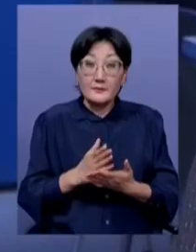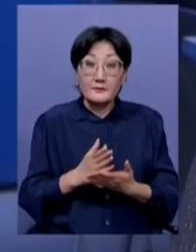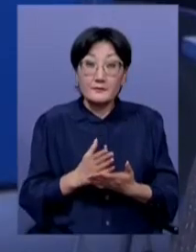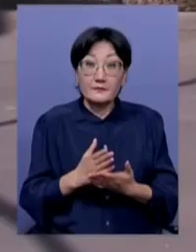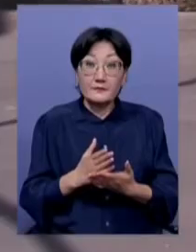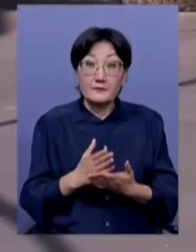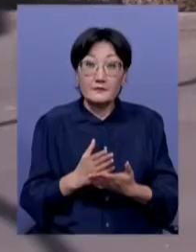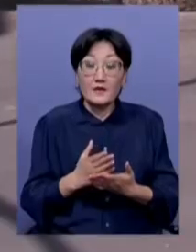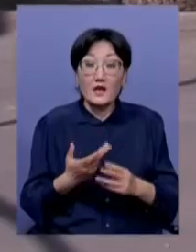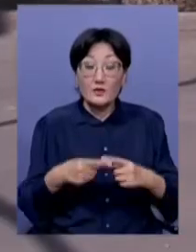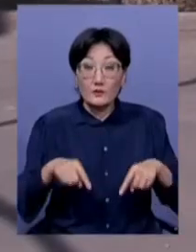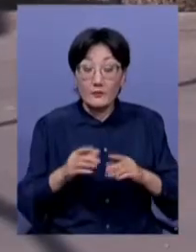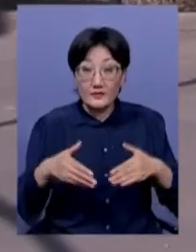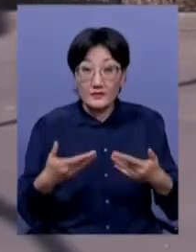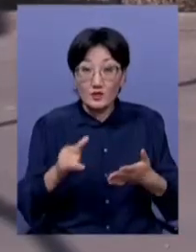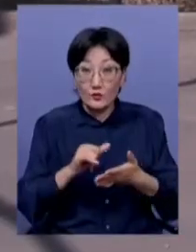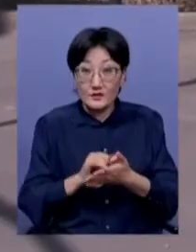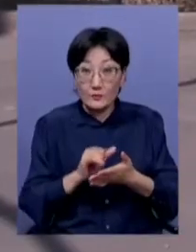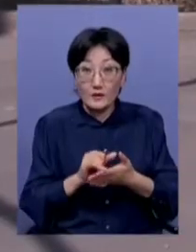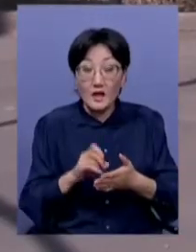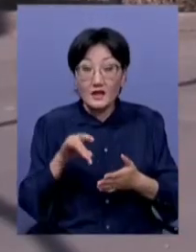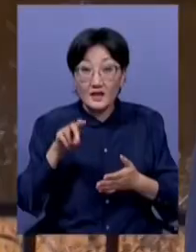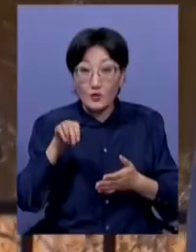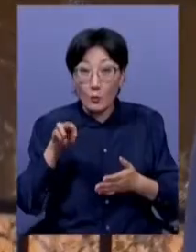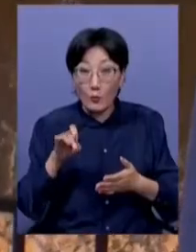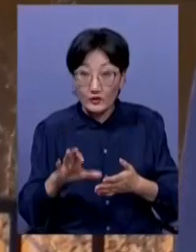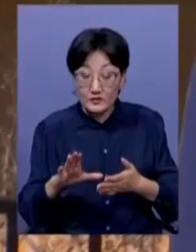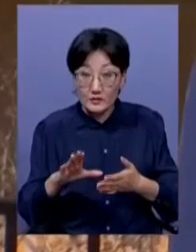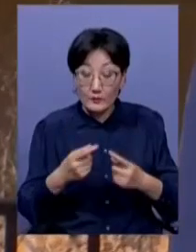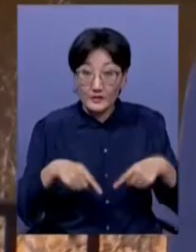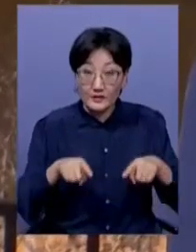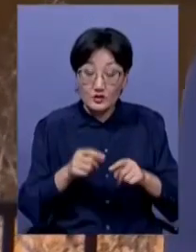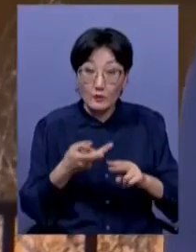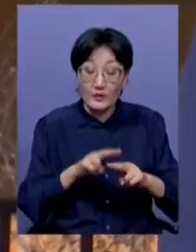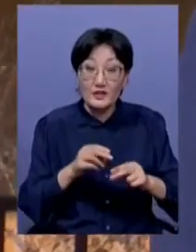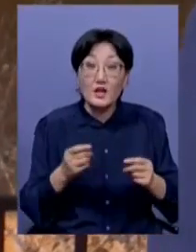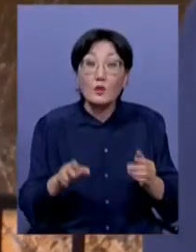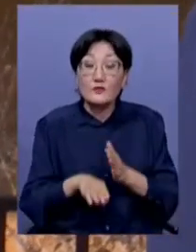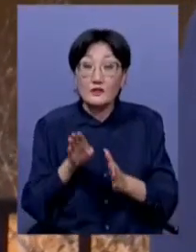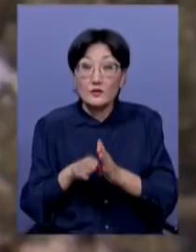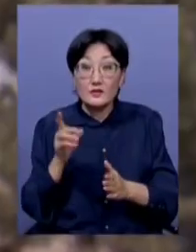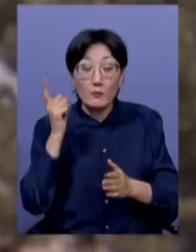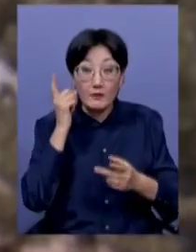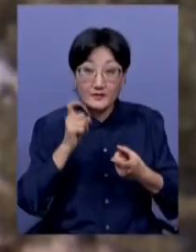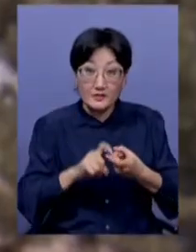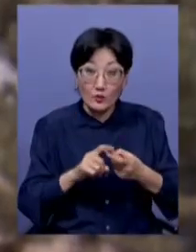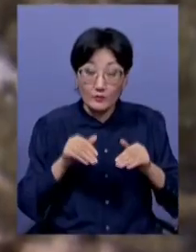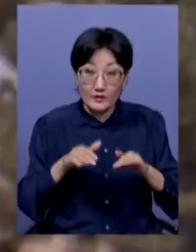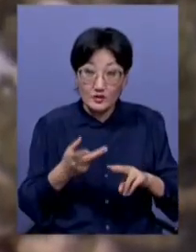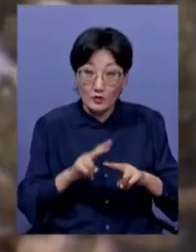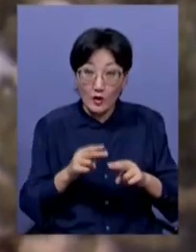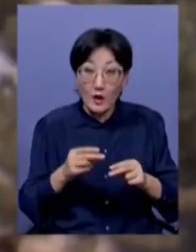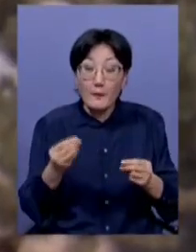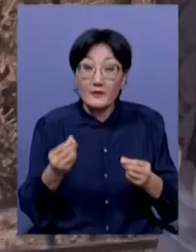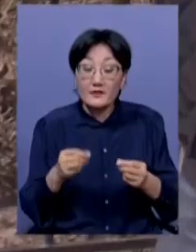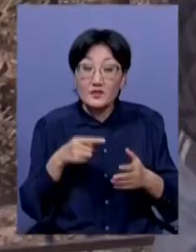на сети. В компании предлагают установить радиомост, либо базовую станцию, которая хотя бы улучшит мобильную связь. Но решать этот